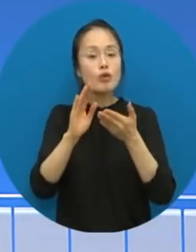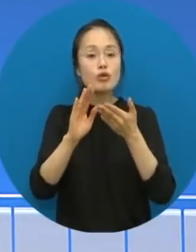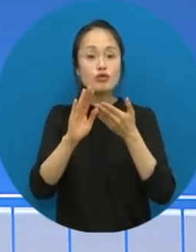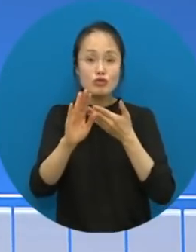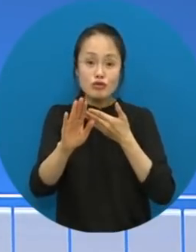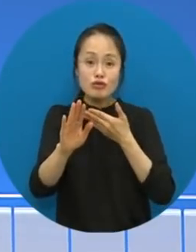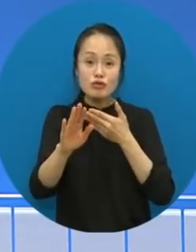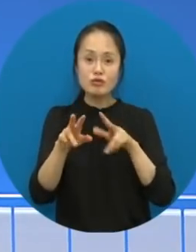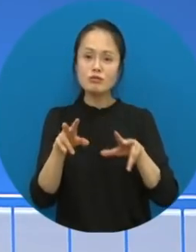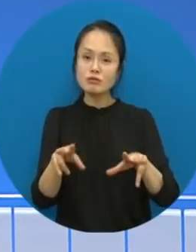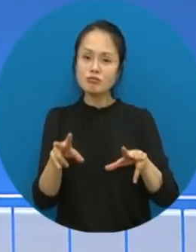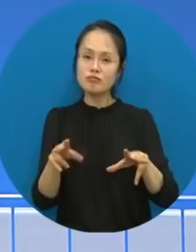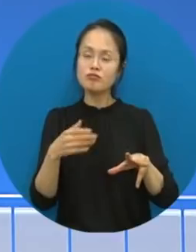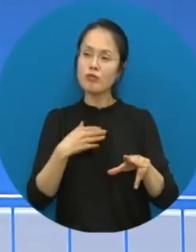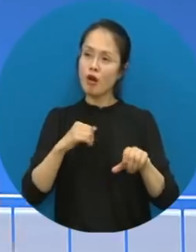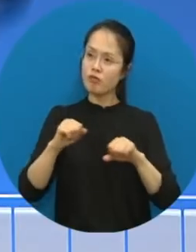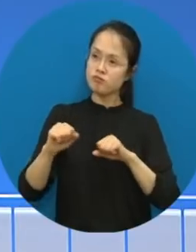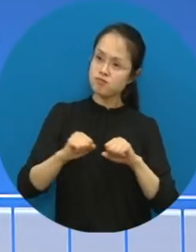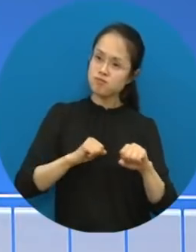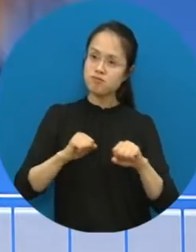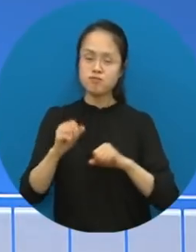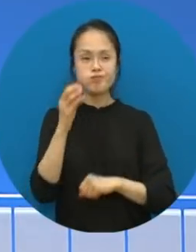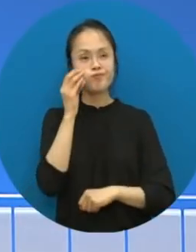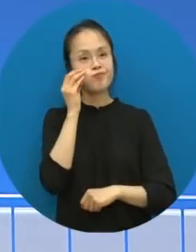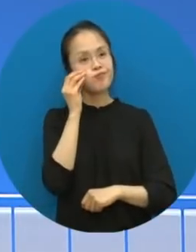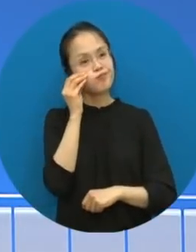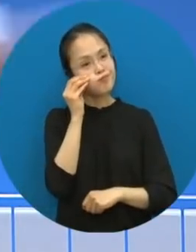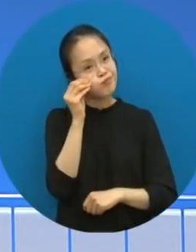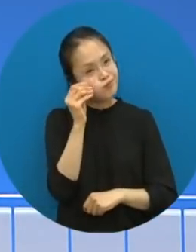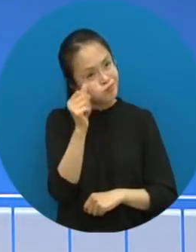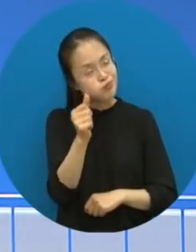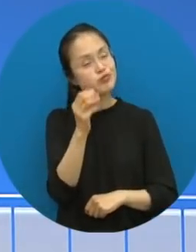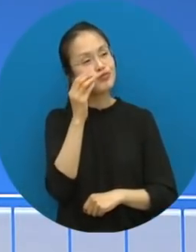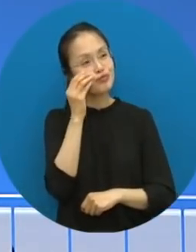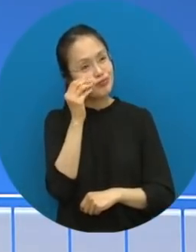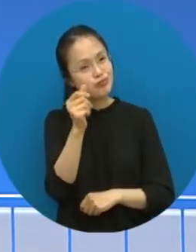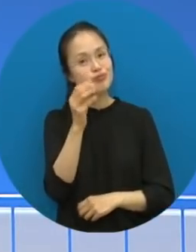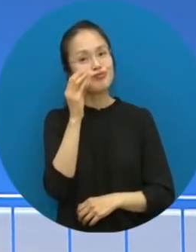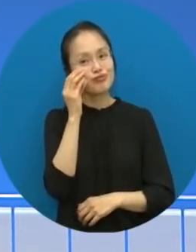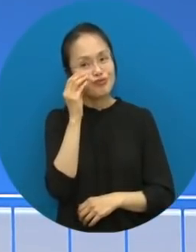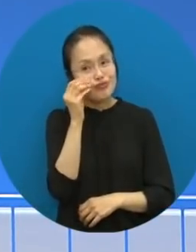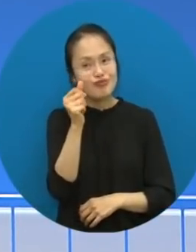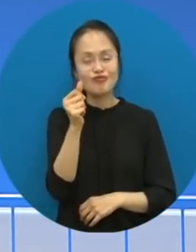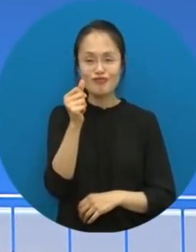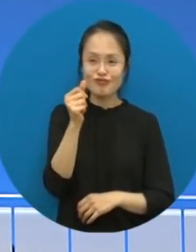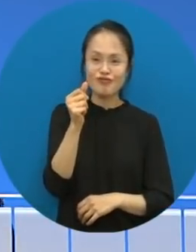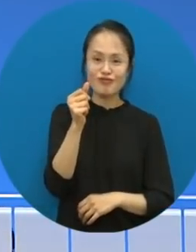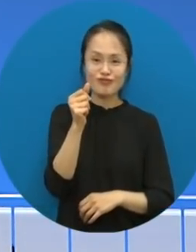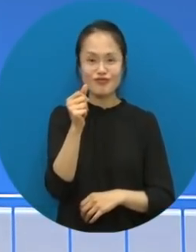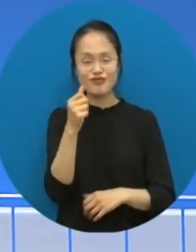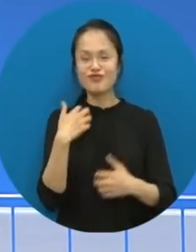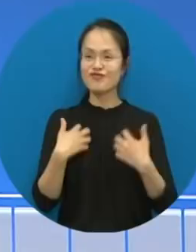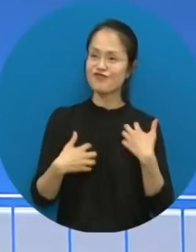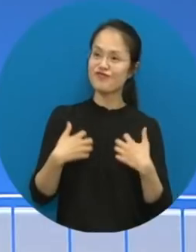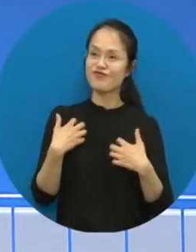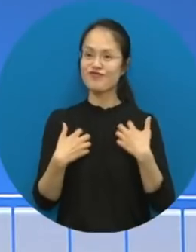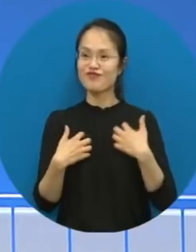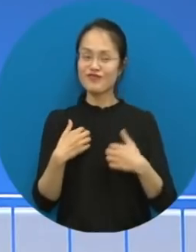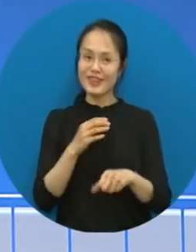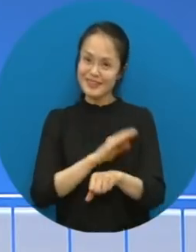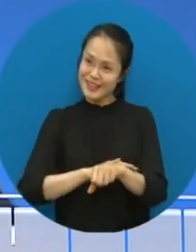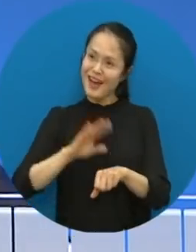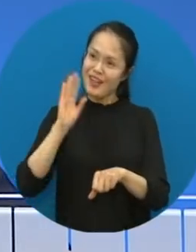할만하다, 하나님 지금부터는 순풍에 다스려 이렇게 하고 나갔었습니다. 아 지금부터는 잘 될